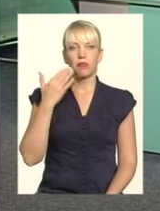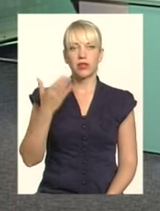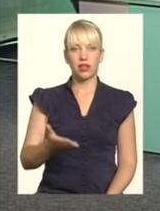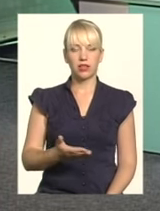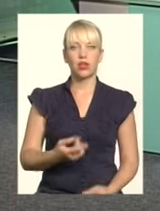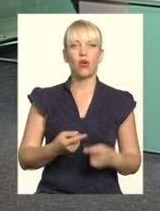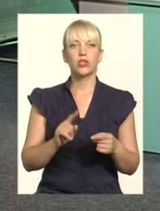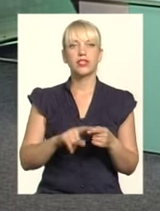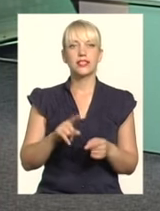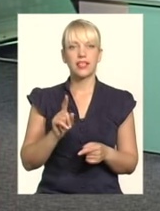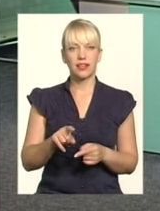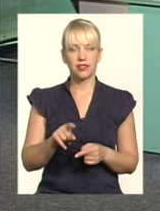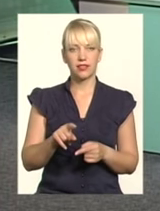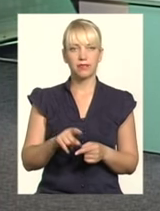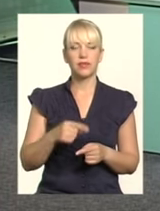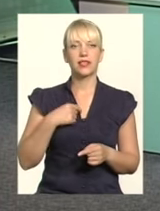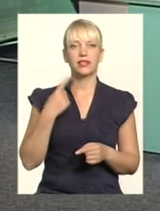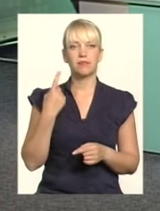оцей от з